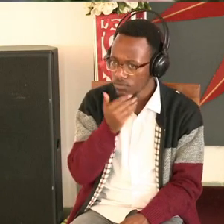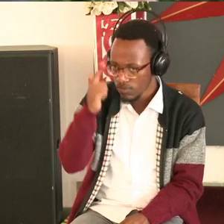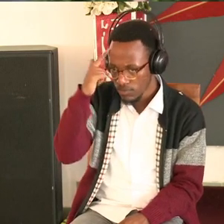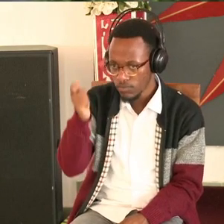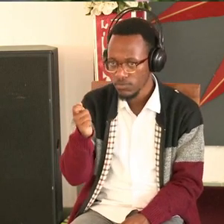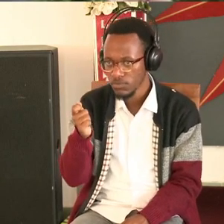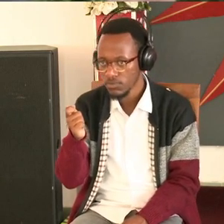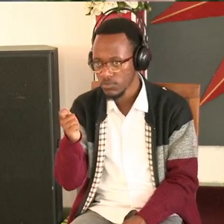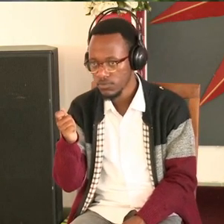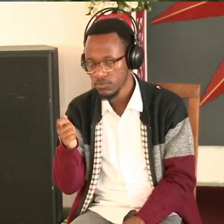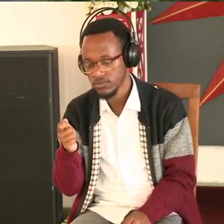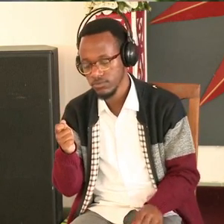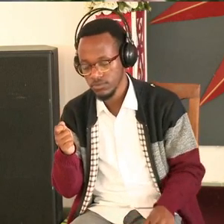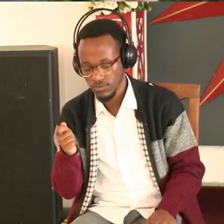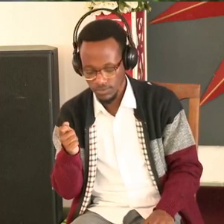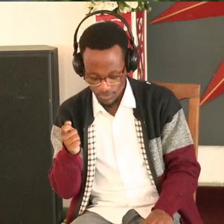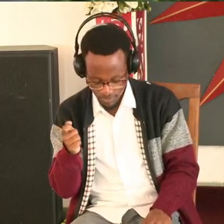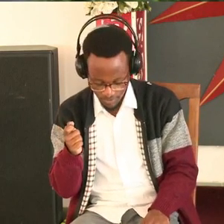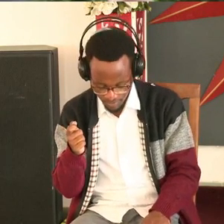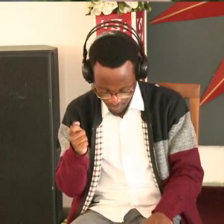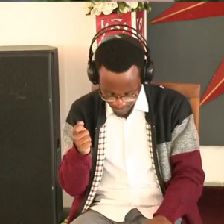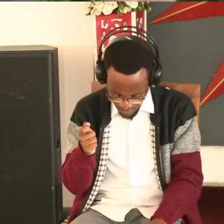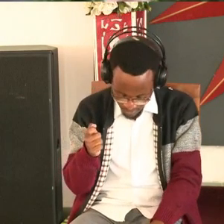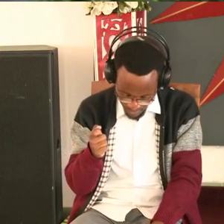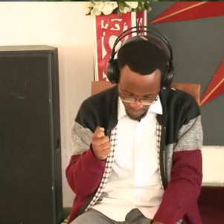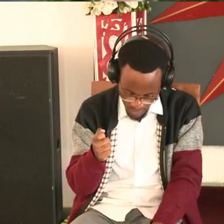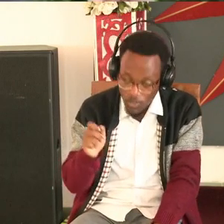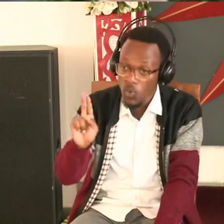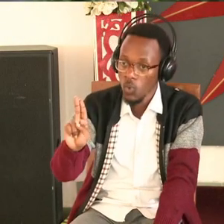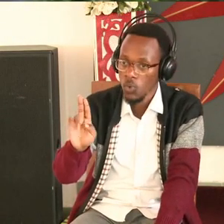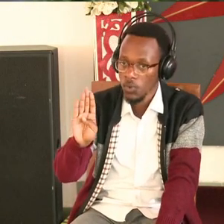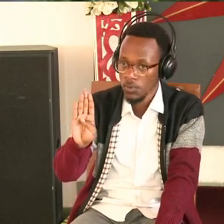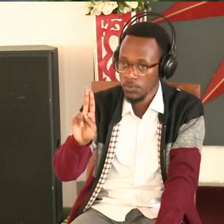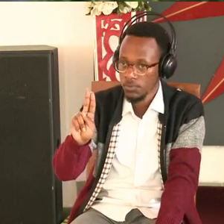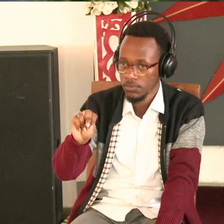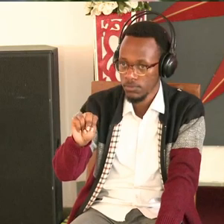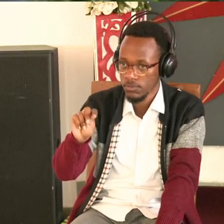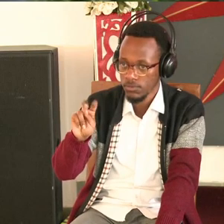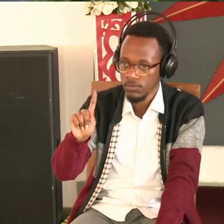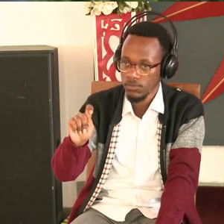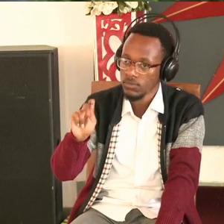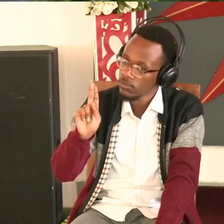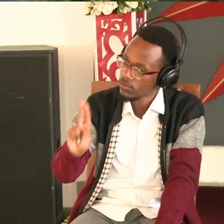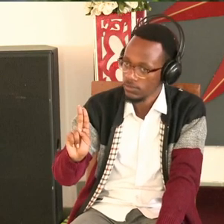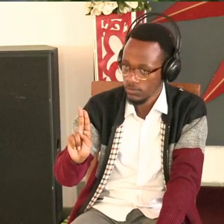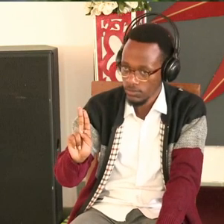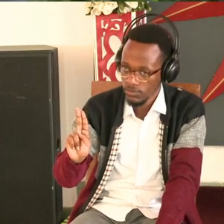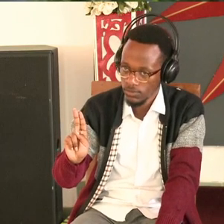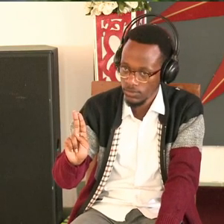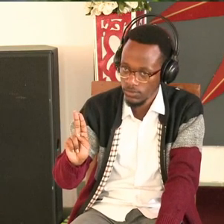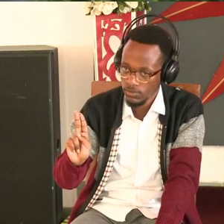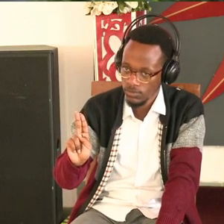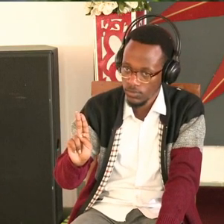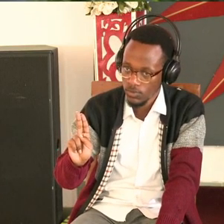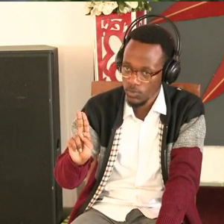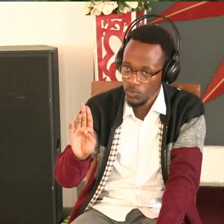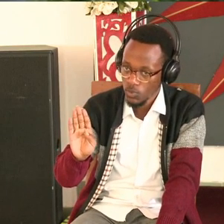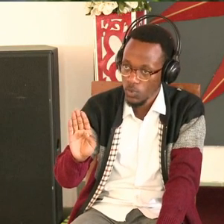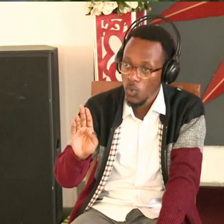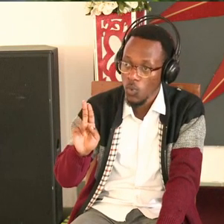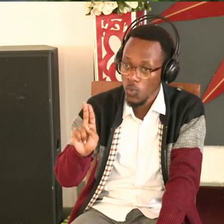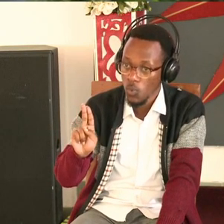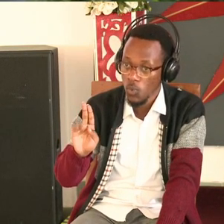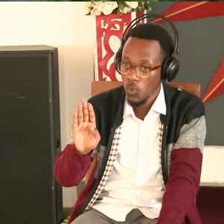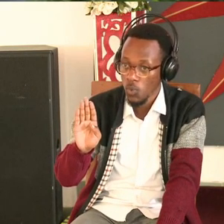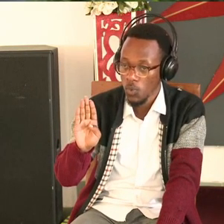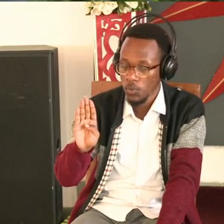même annoncé yavuze byose yavuze ibizaba byose si